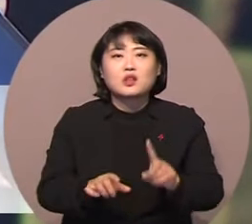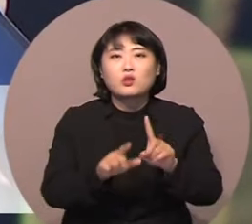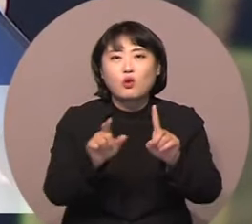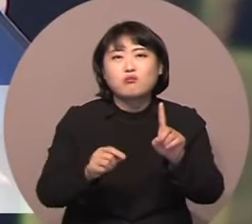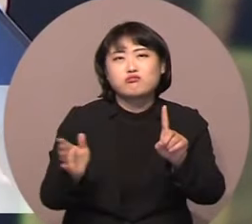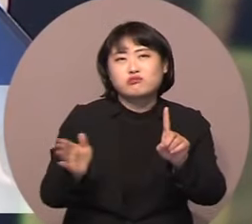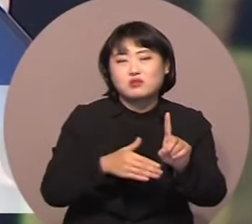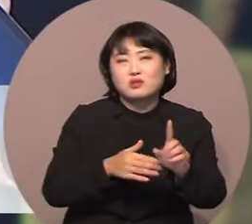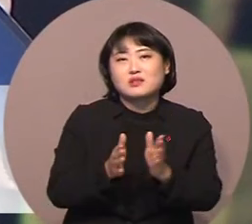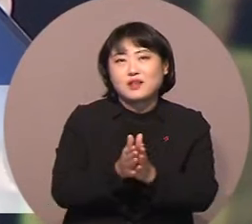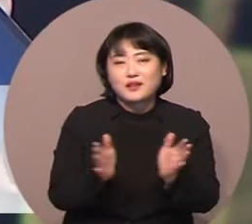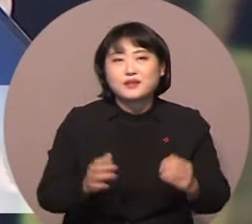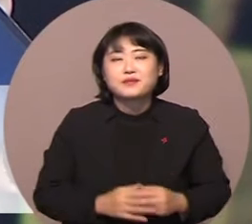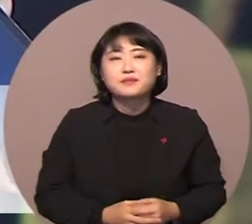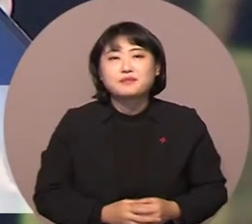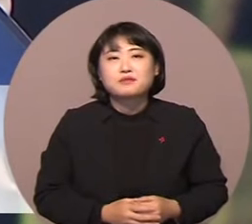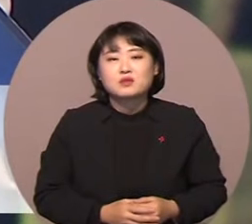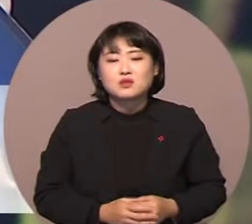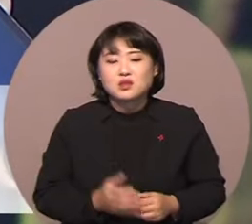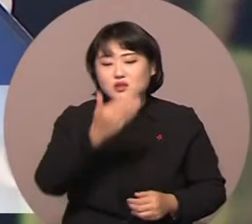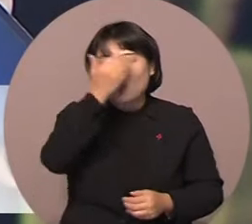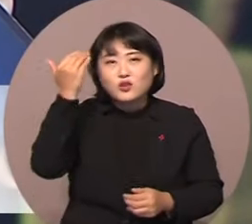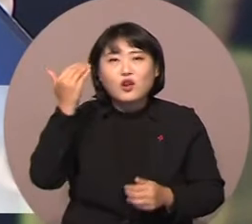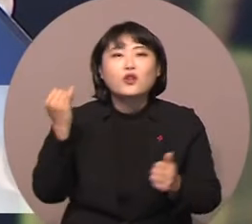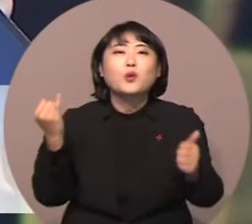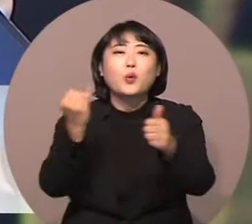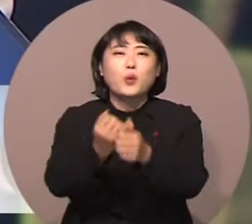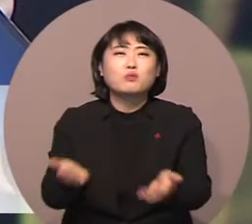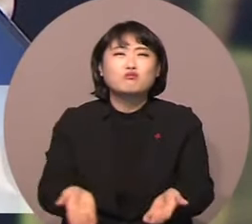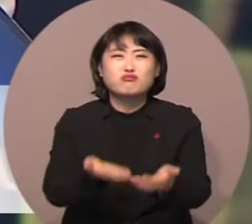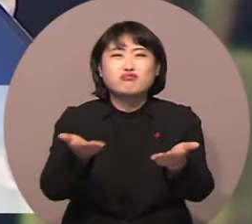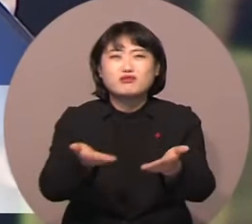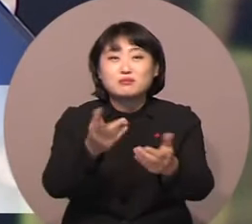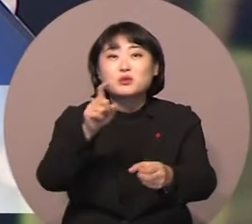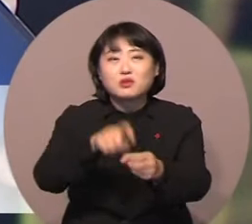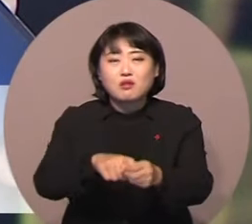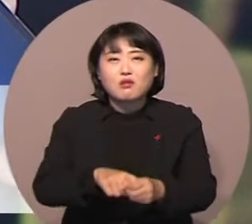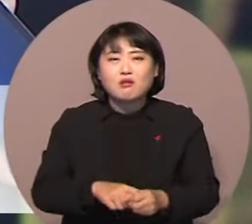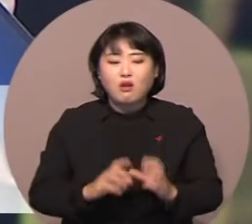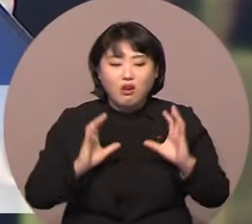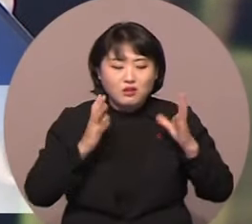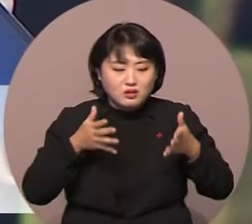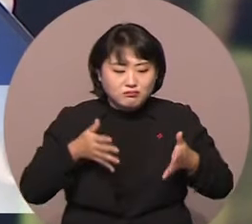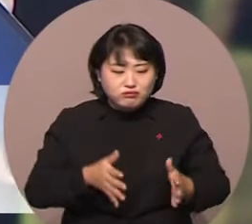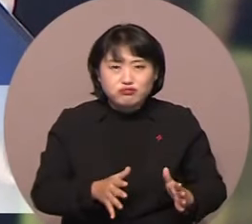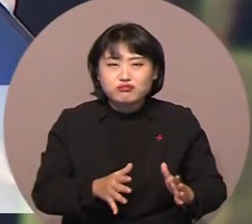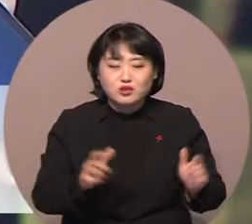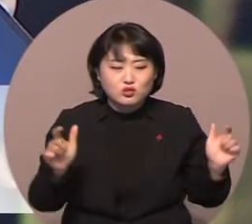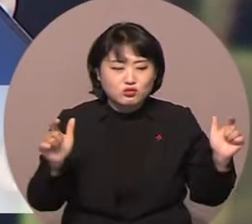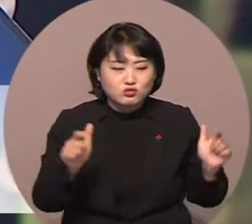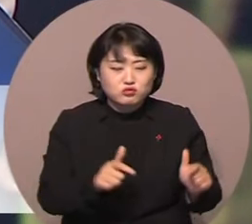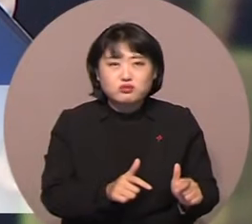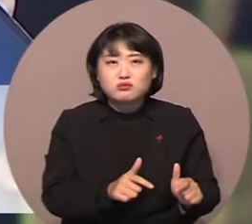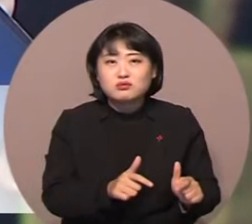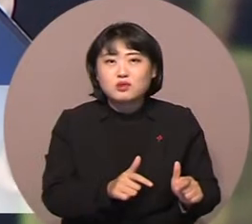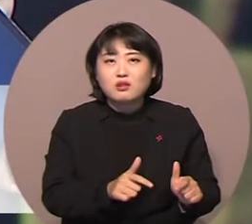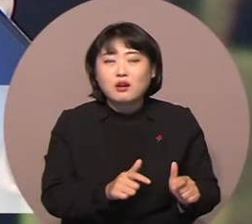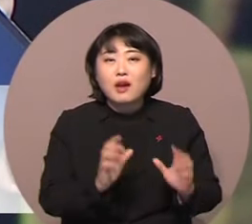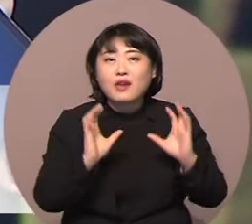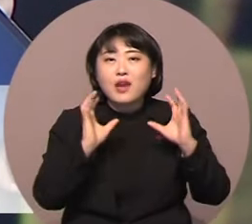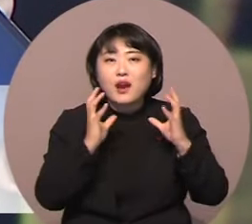시행합니다 청년들의 결혼을 장려하고 나선 건데 저출산 인구 소멸 문제와 직결되는